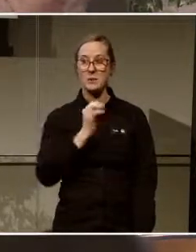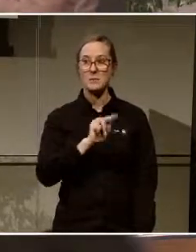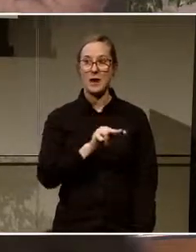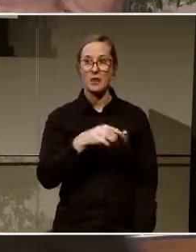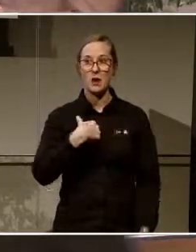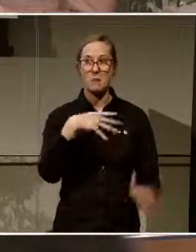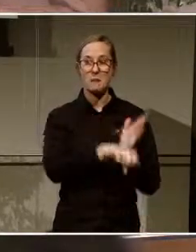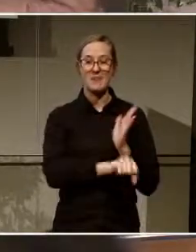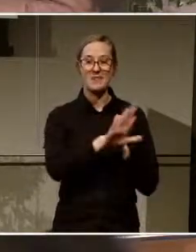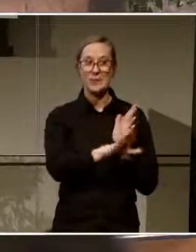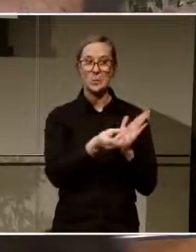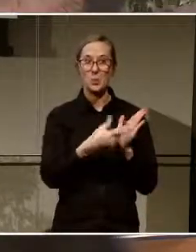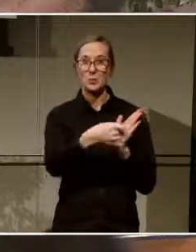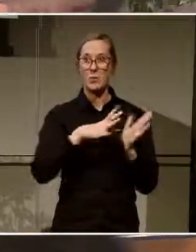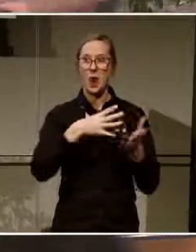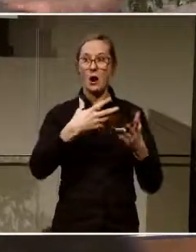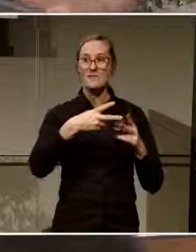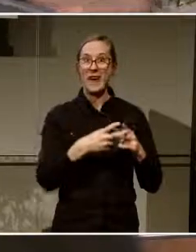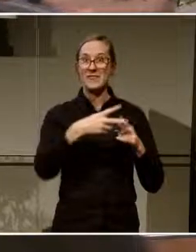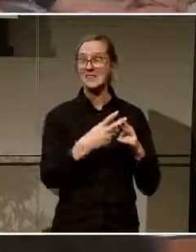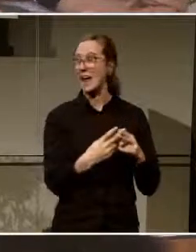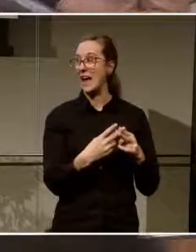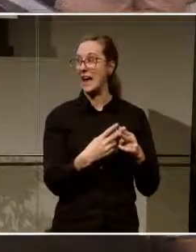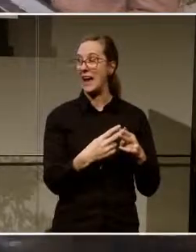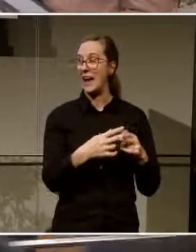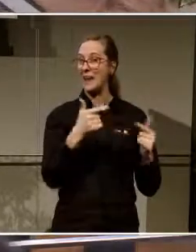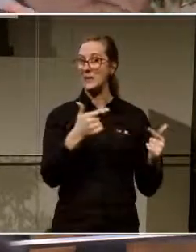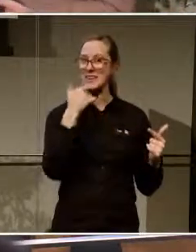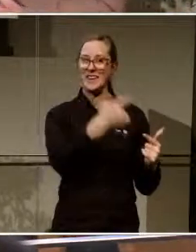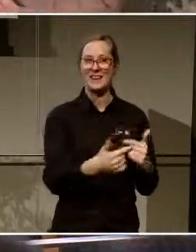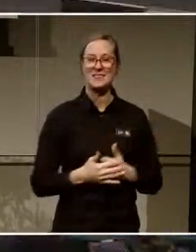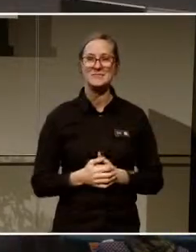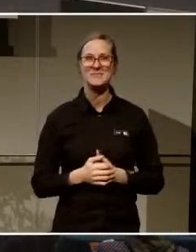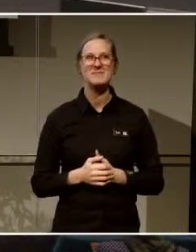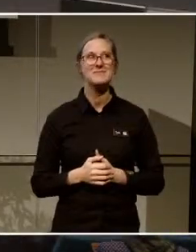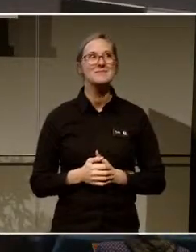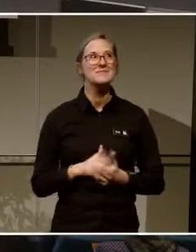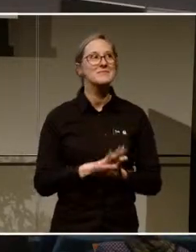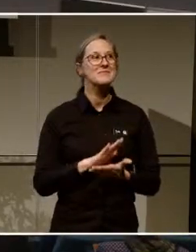verkstad. Ja. Du kan lämna ihop den igen. Tusen tack, hörni. Tack.